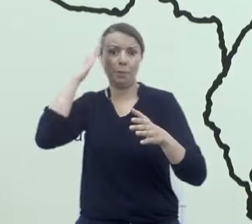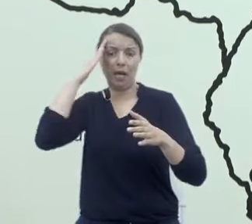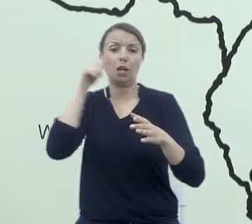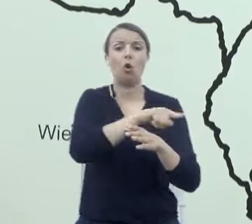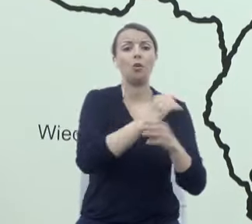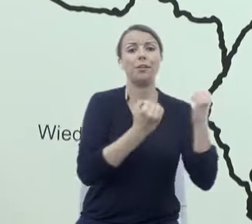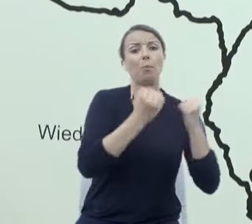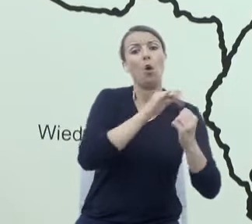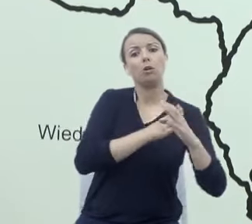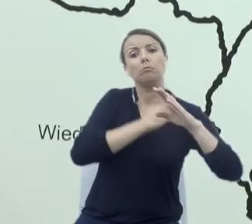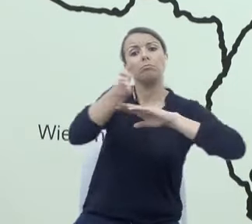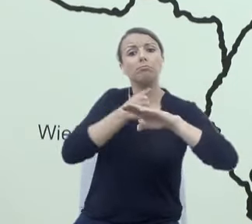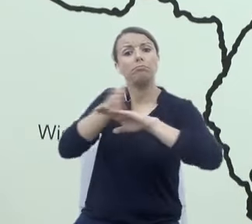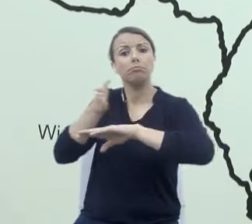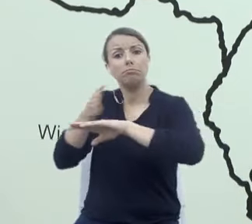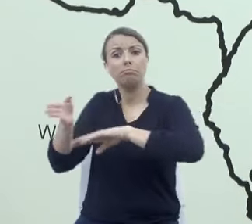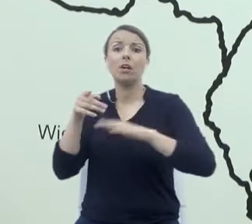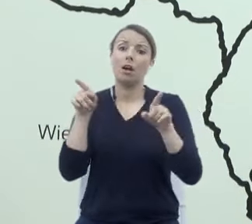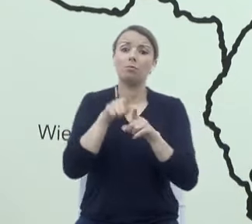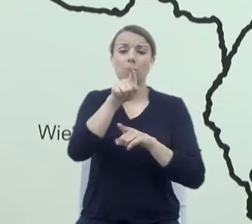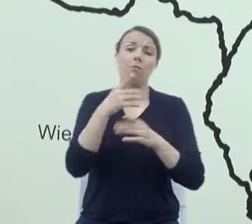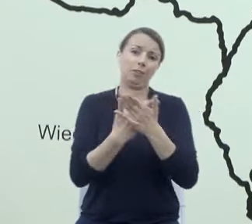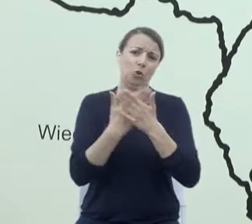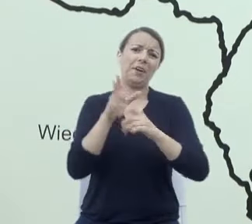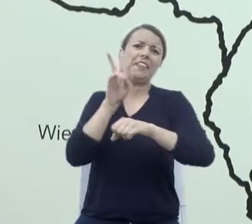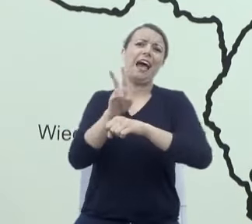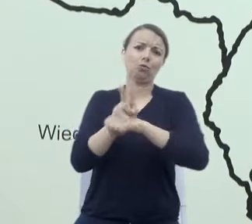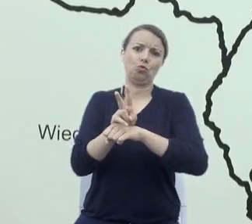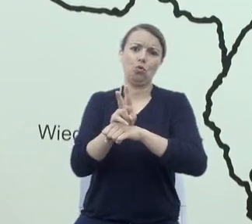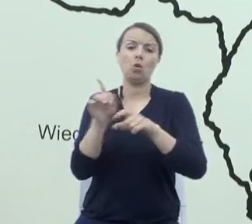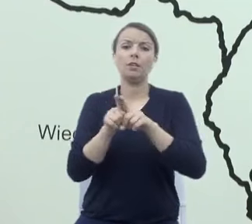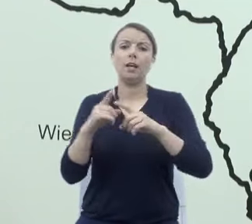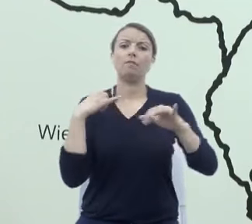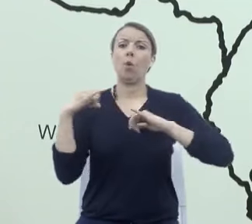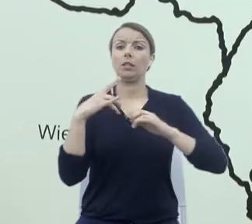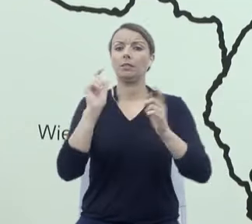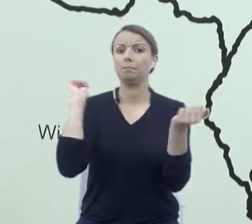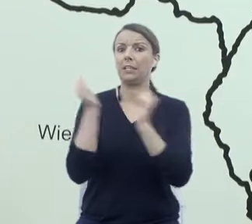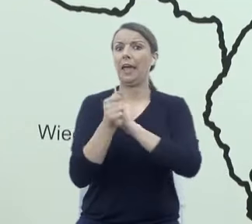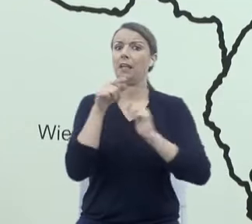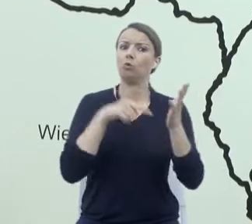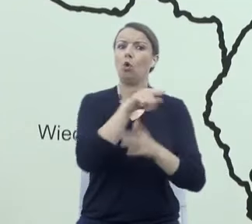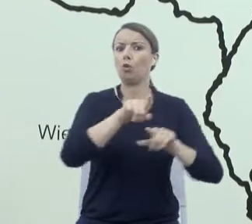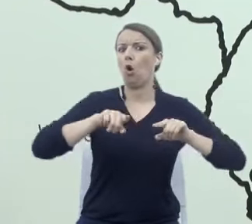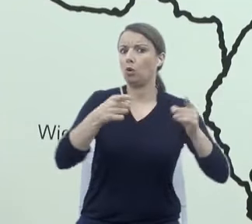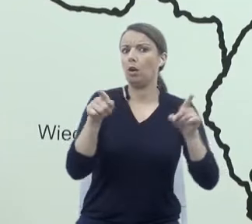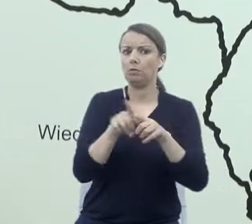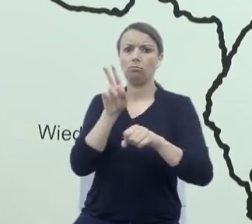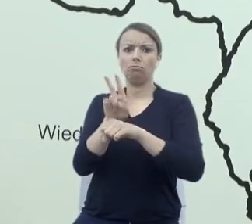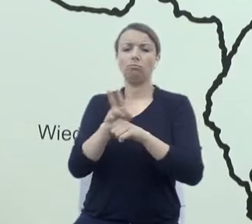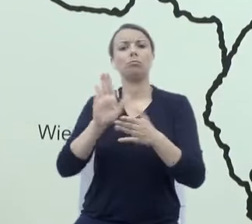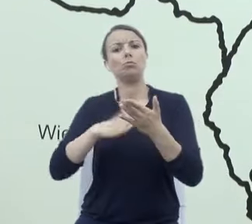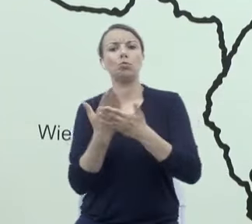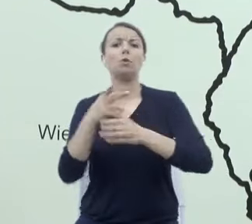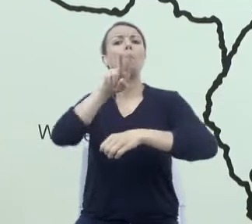jakoś organizowały i nadzorowały, prawda, tą zmianę władzy i dostosowanie się, rekrutowały policję,